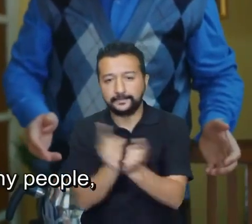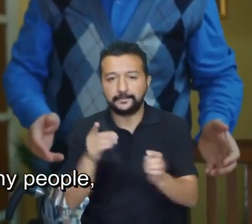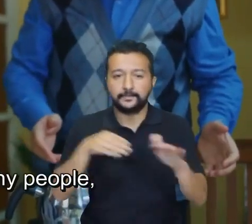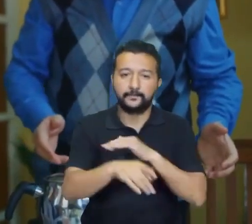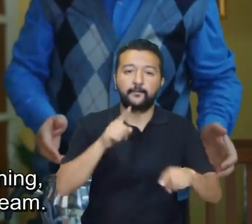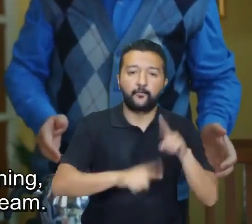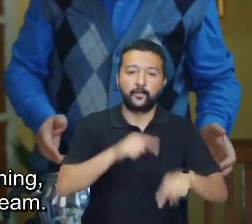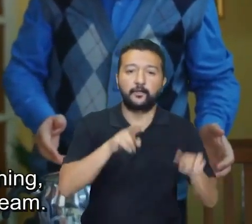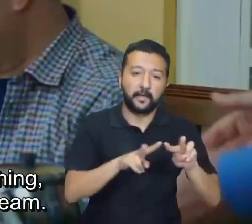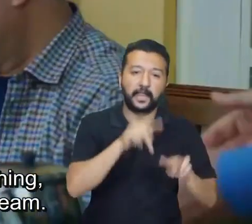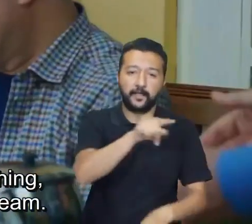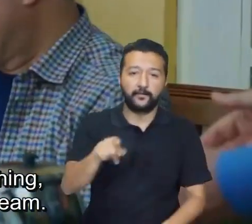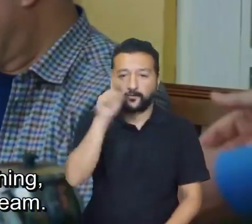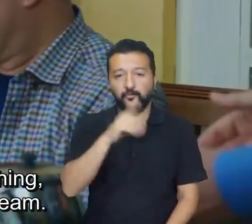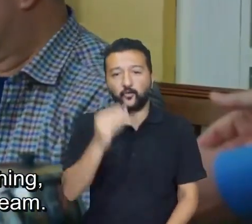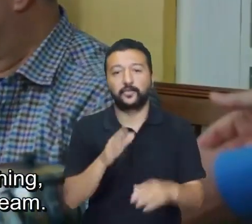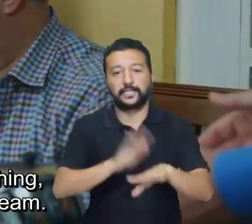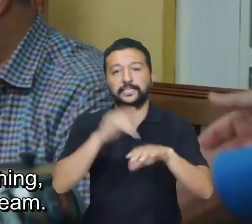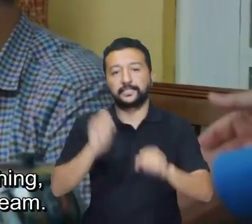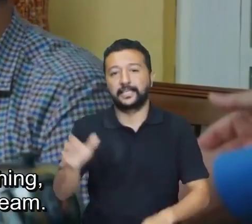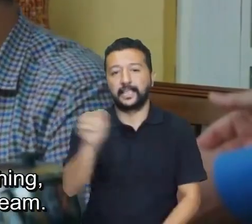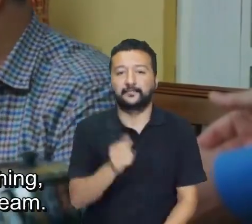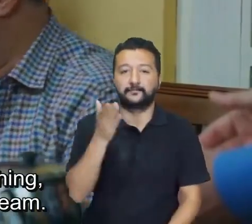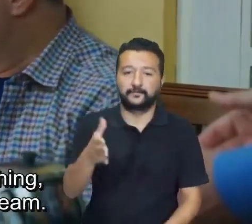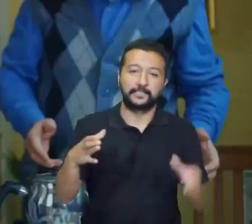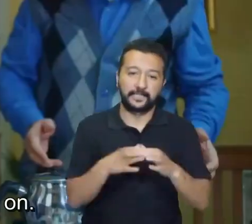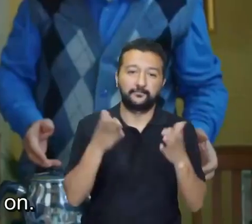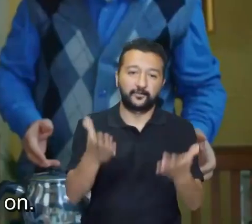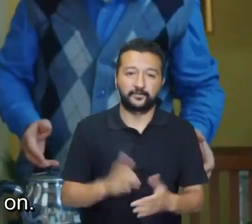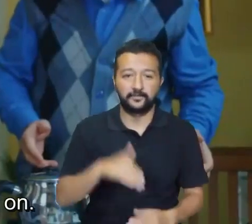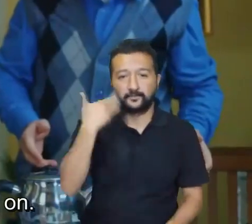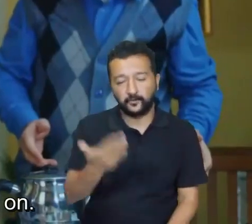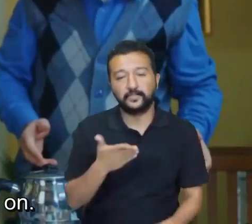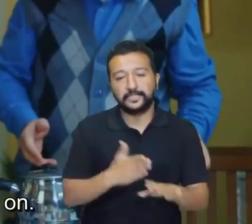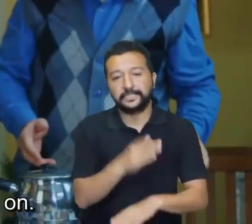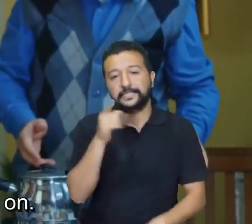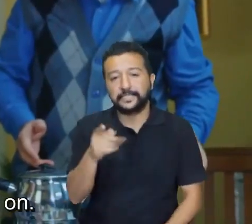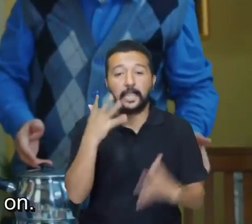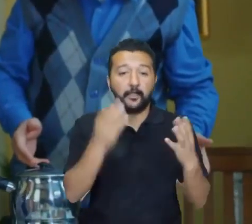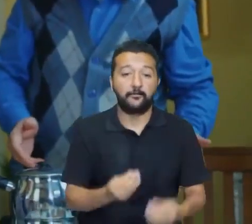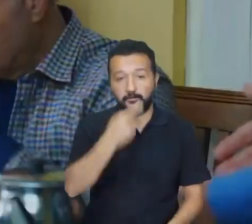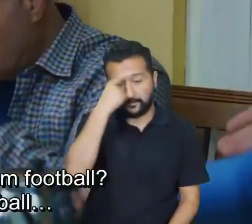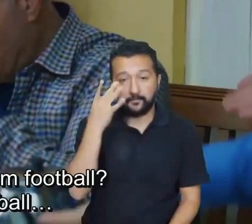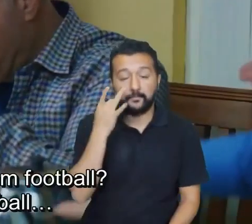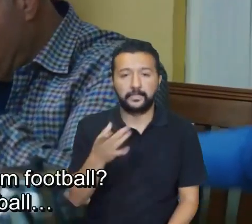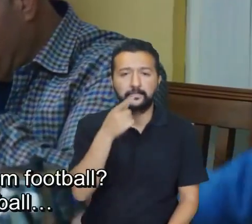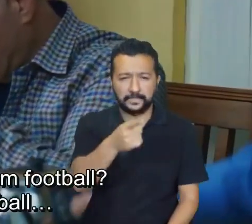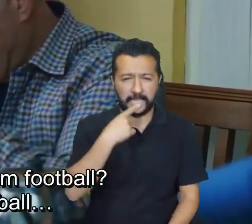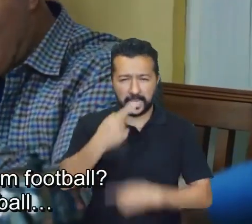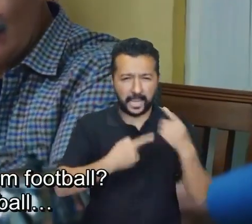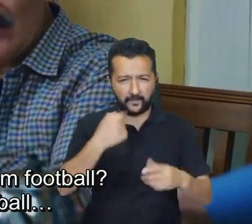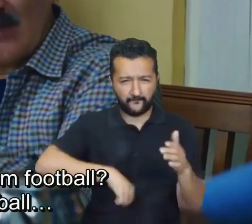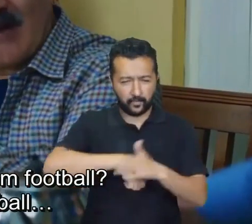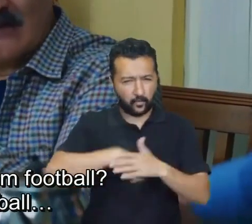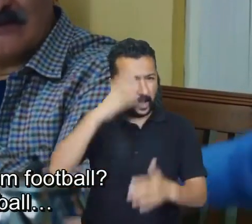soktular, politikacı falan, Merkel falan. Ondan şey ettik biz, aldık o takıma onu. Sonra da zaten işte ne oldu belli. Yahu sen ne